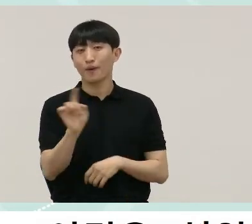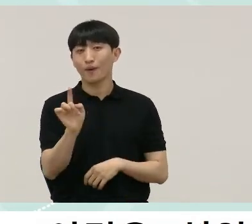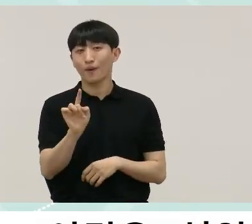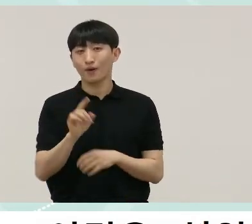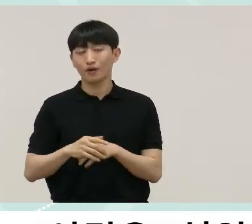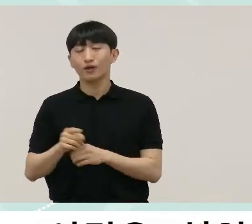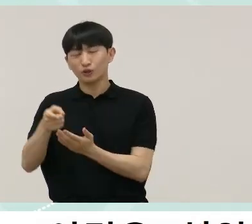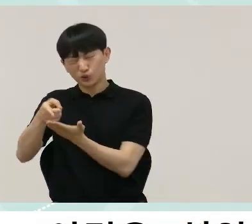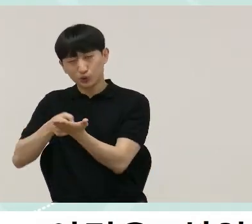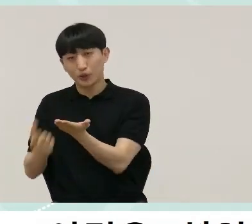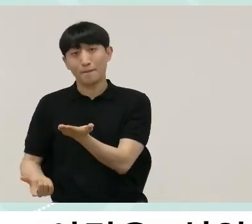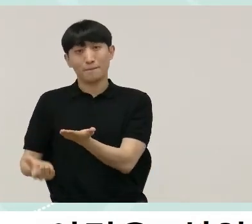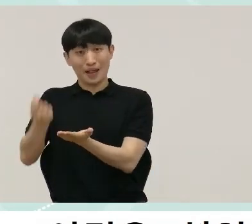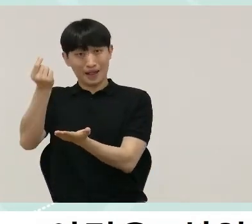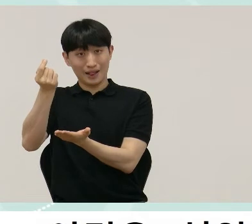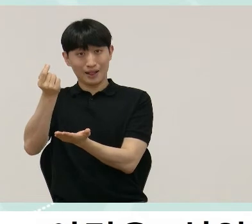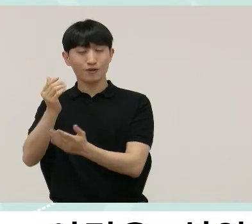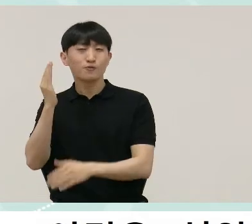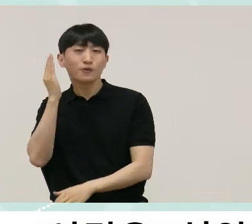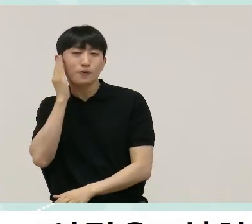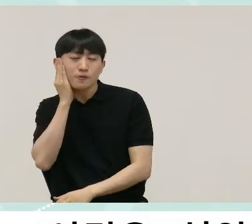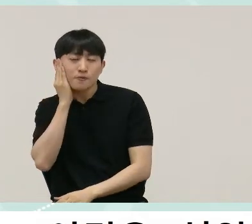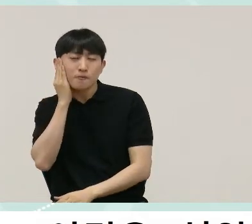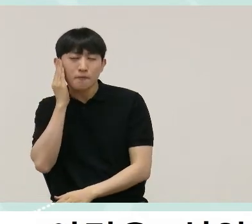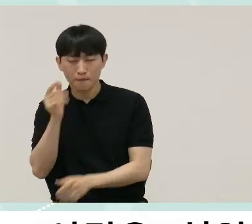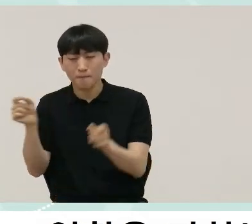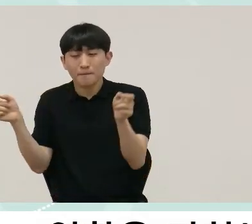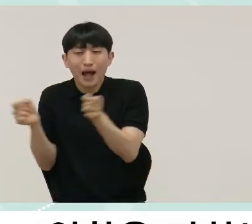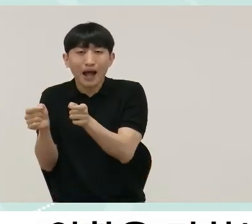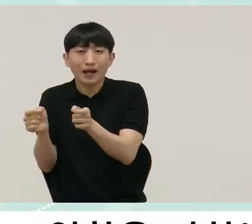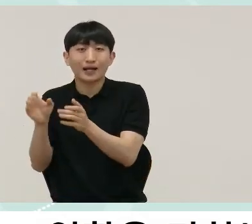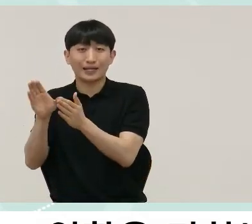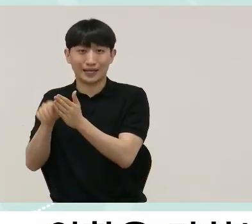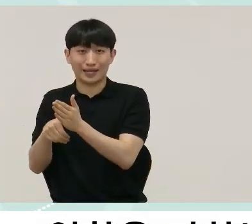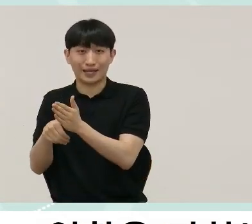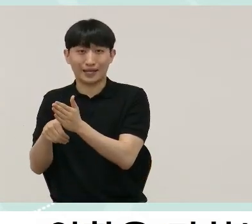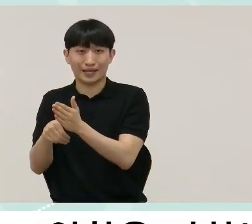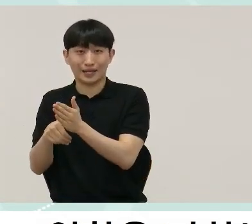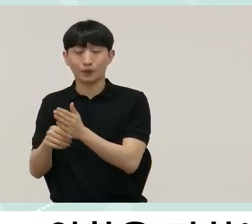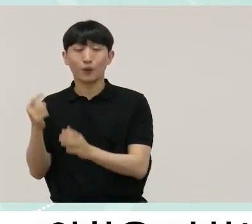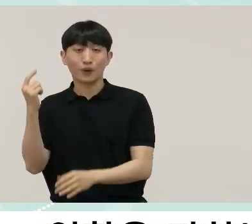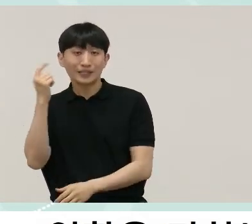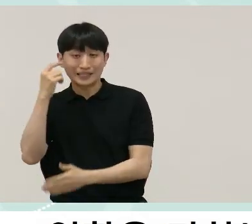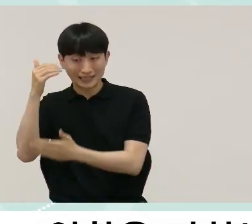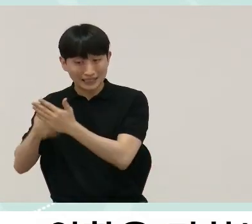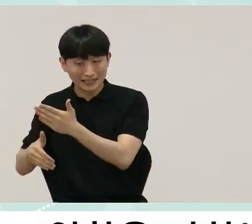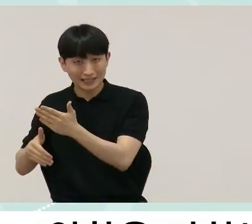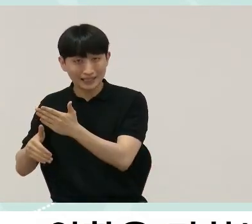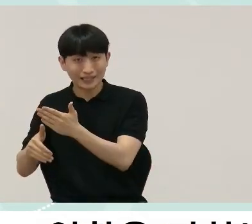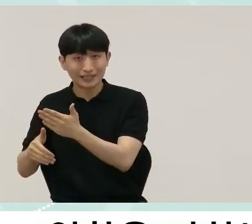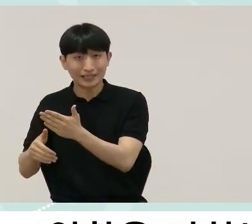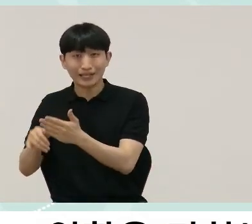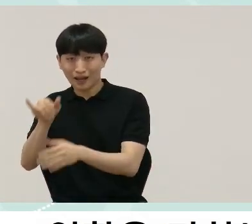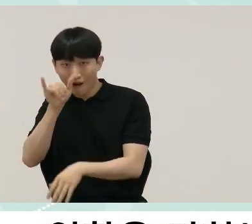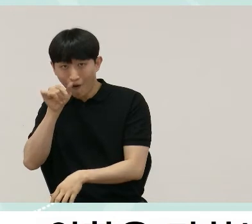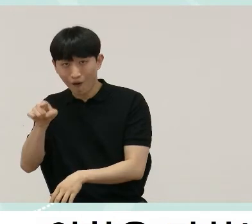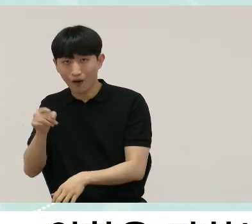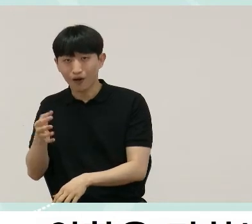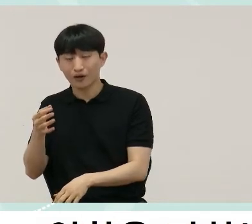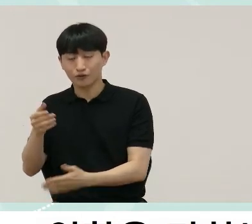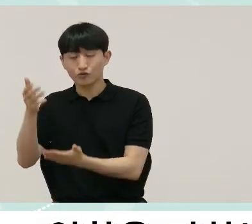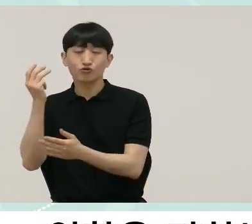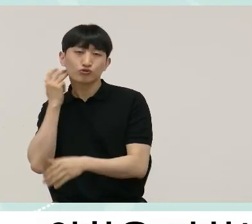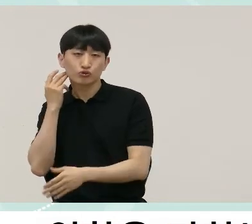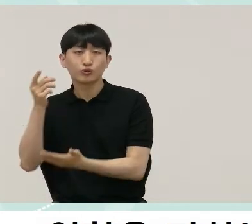빨리 할수록 노인기간이 짧을수록 빨리 수술하는 거죠. 그 다음에 잔존 청력이 좀 남아있을수록 효과가 좋다라는 결과를